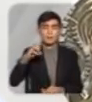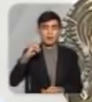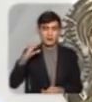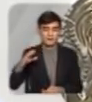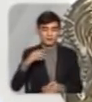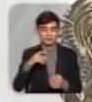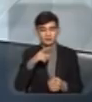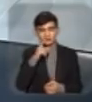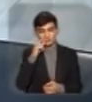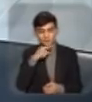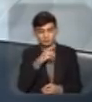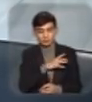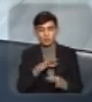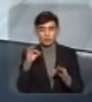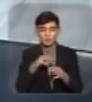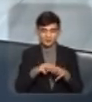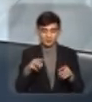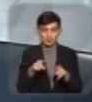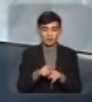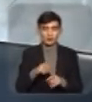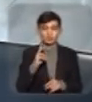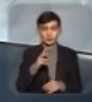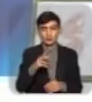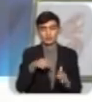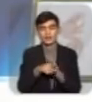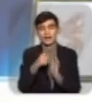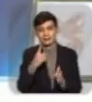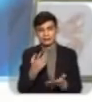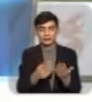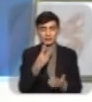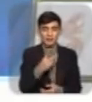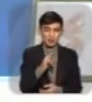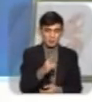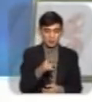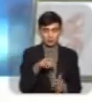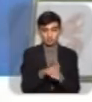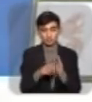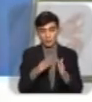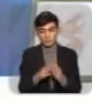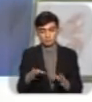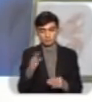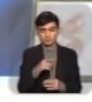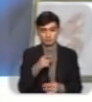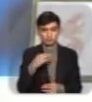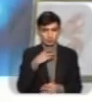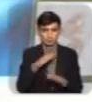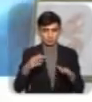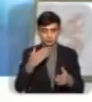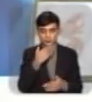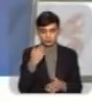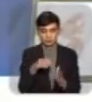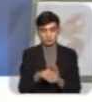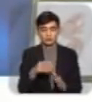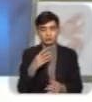баласы барлар мен көп балалы үйді салыстыруға келмейді деп отыр. Барлығына 20 мың теңгеден төлеу деген ол да енді дұрыс